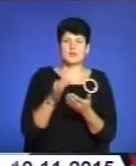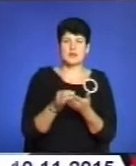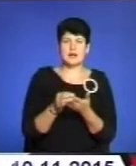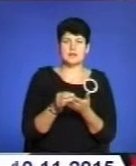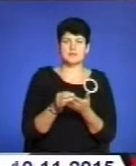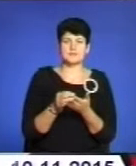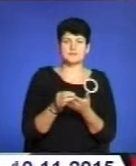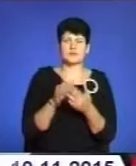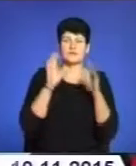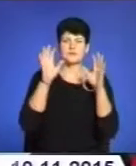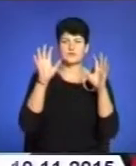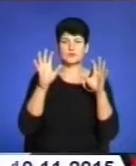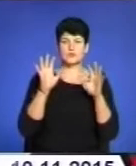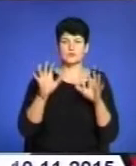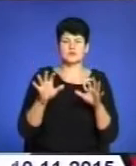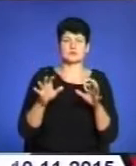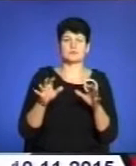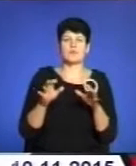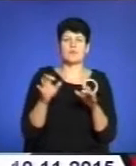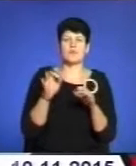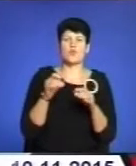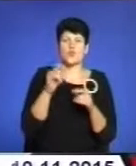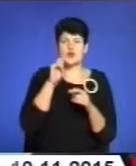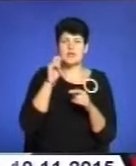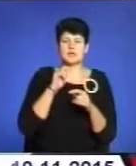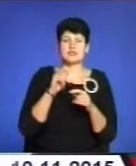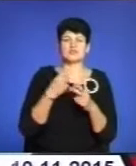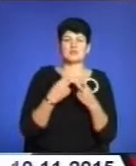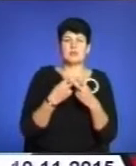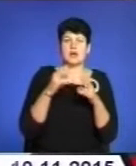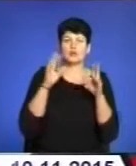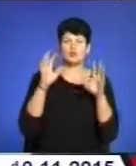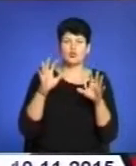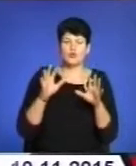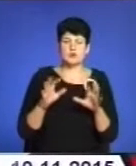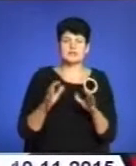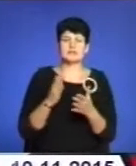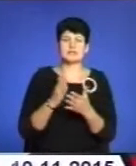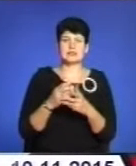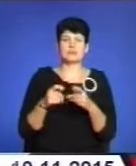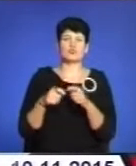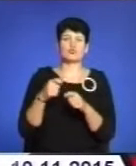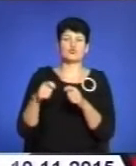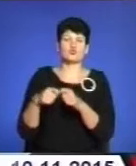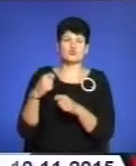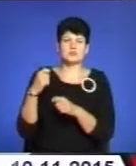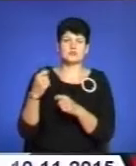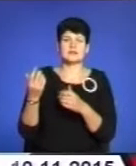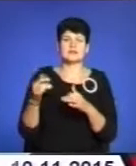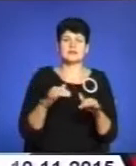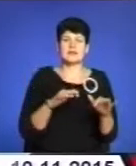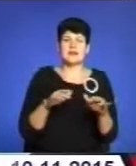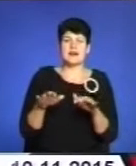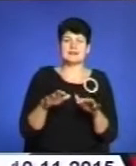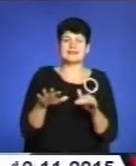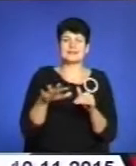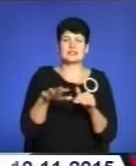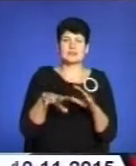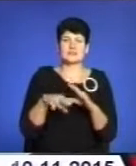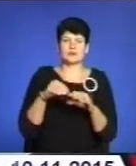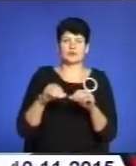і в Кодексі України про адміністративні правопорушення, чи в Кримінальному кодексі. Тобто деякі порушення, які стосувалися діяльності і територіальних